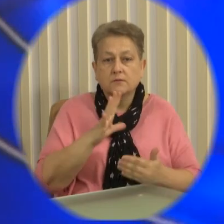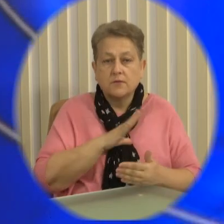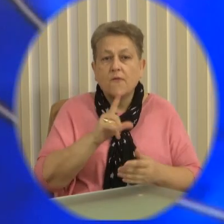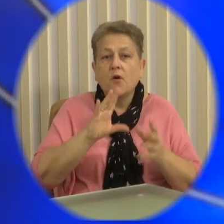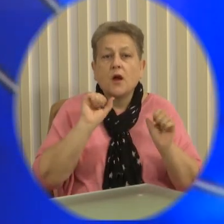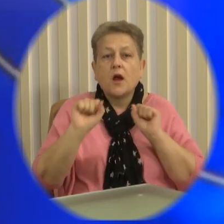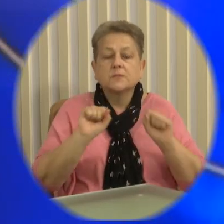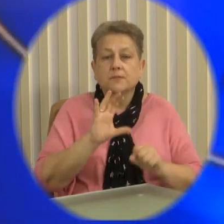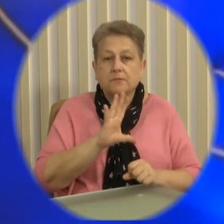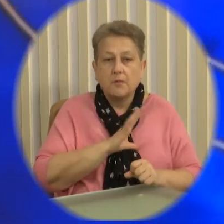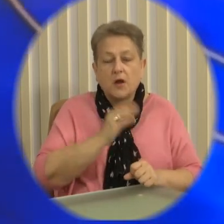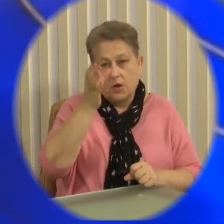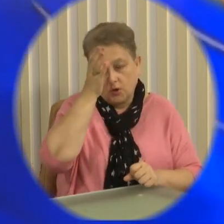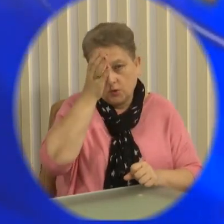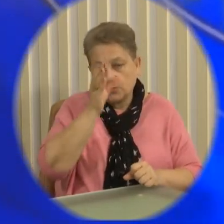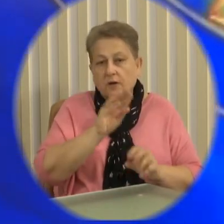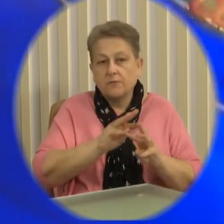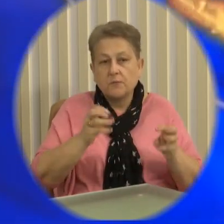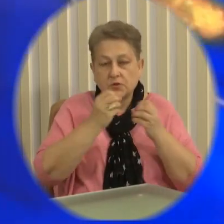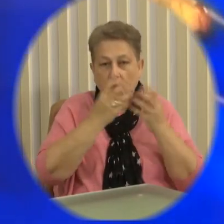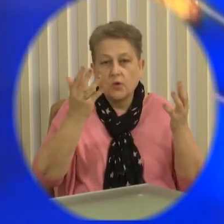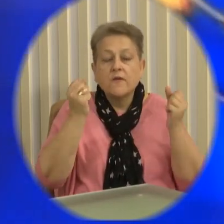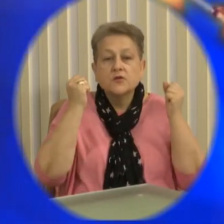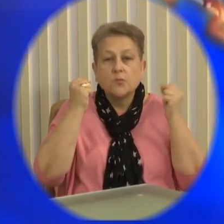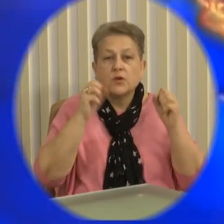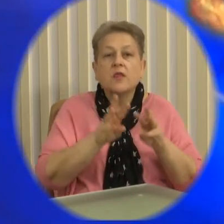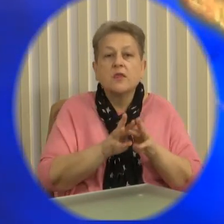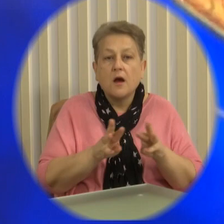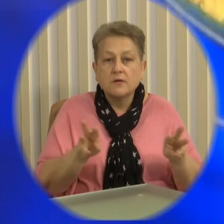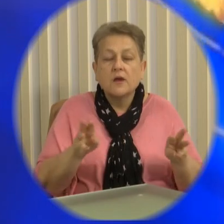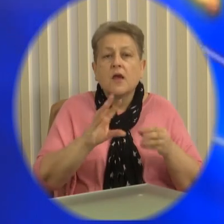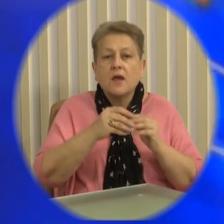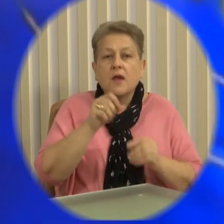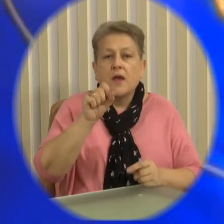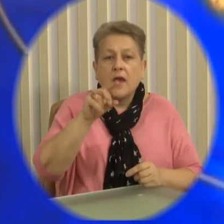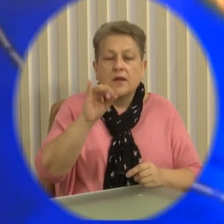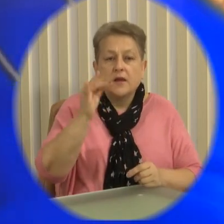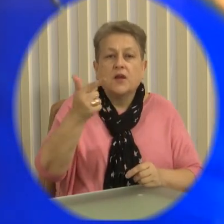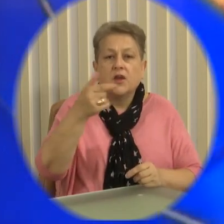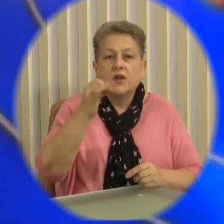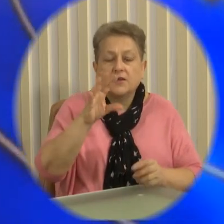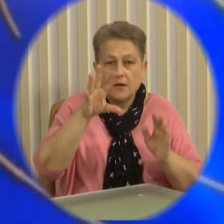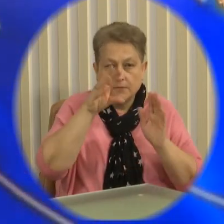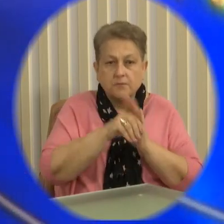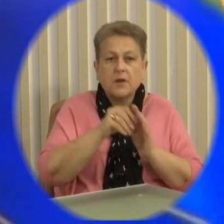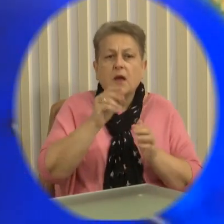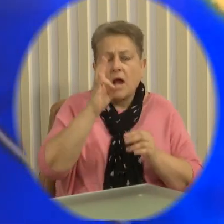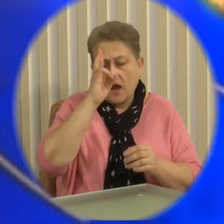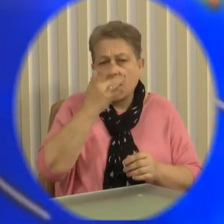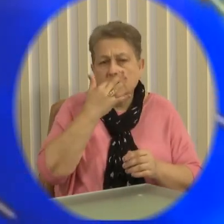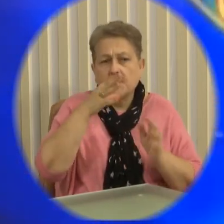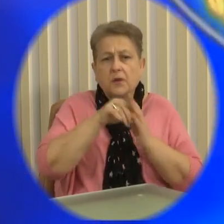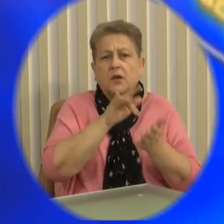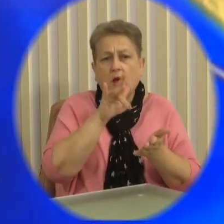որը կազմակերպվել է կրթության, գիտության, մշակույթի և սպորտի նախարարության և Հենրիկ Իգիթյանի անվան գեղագիտական ազգային կենտրոնի